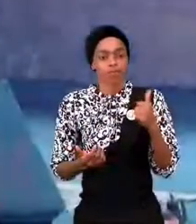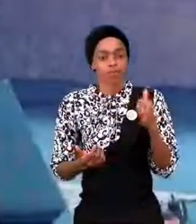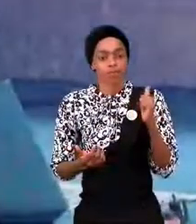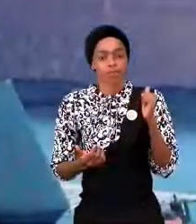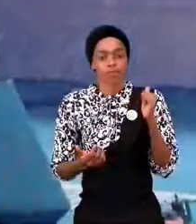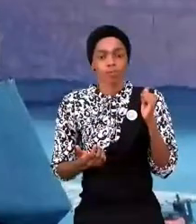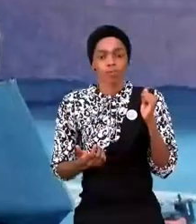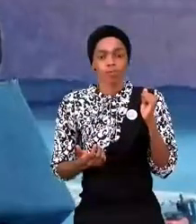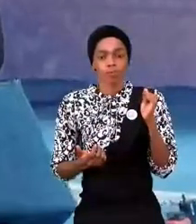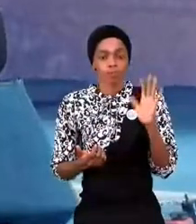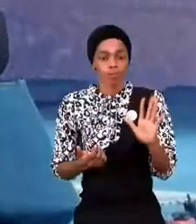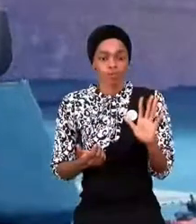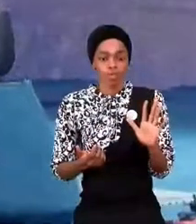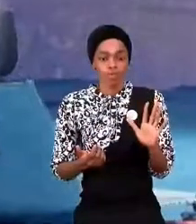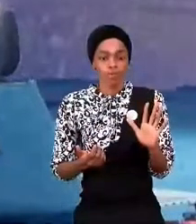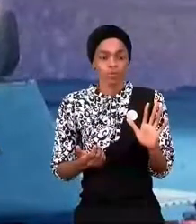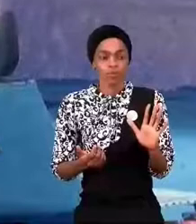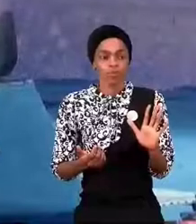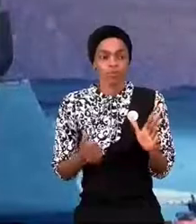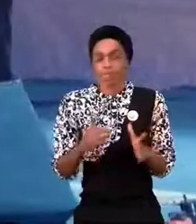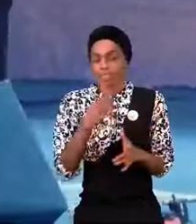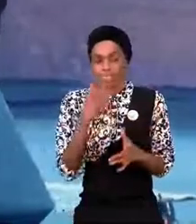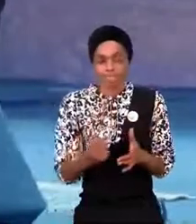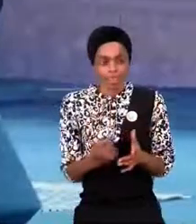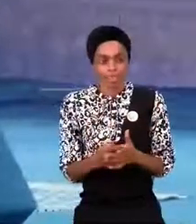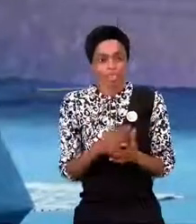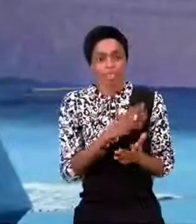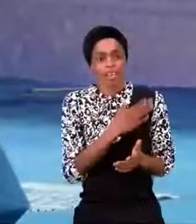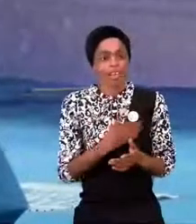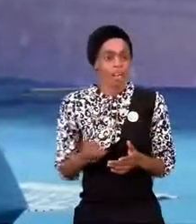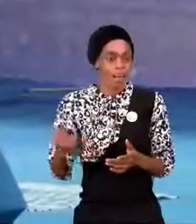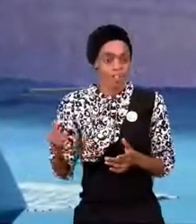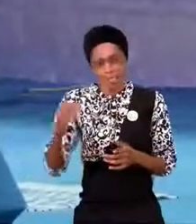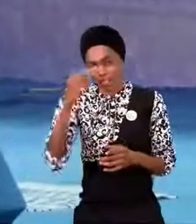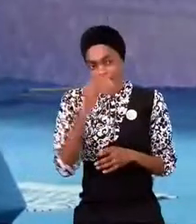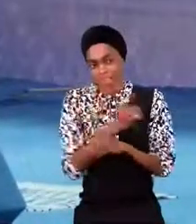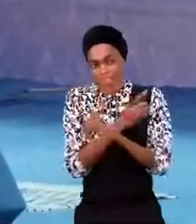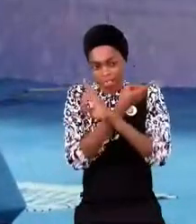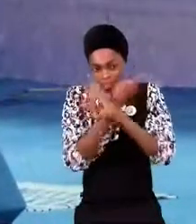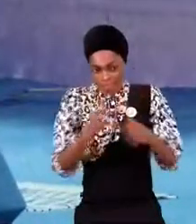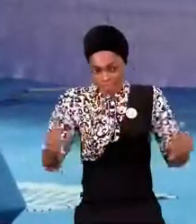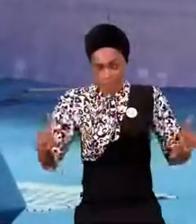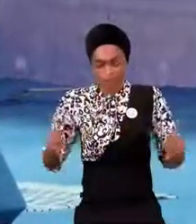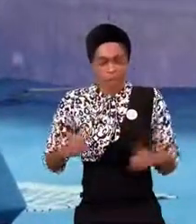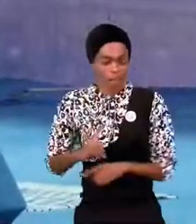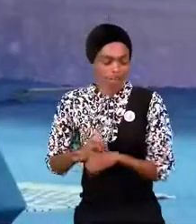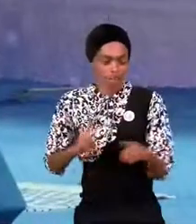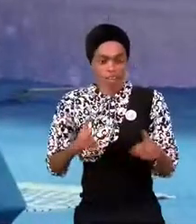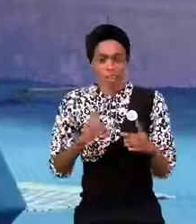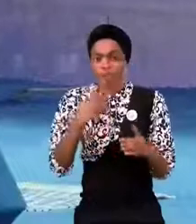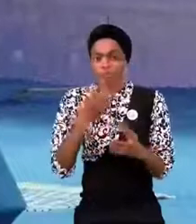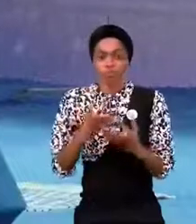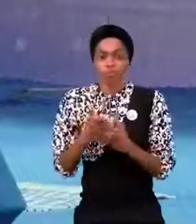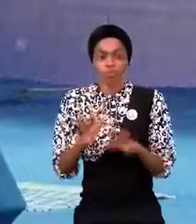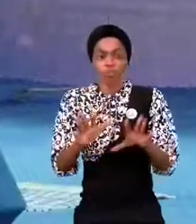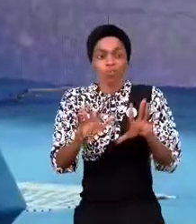Verset 15. On dit, et qu'il délivra tous ceux qui, par crainte de la mort, étaient toute leur vie